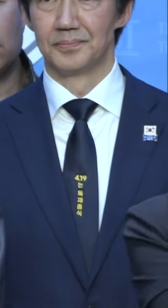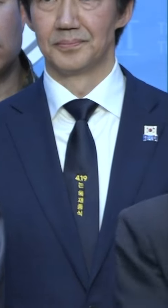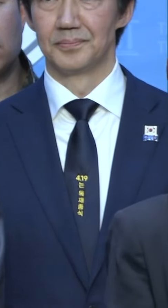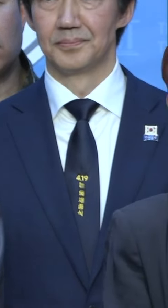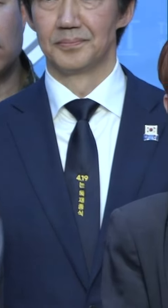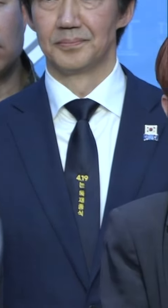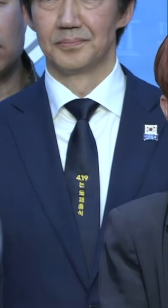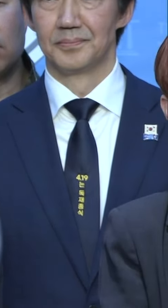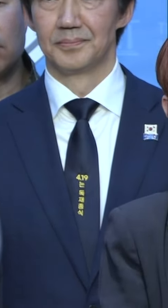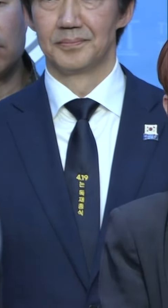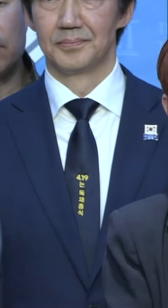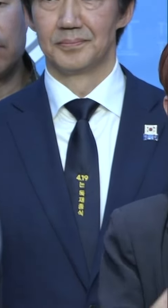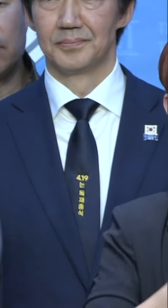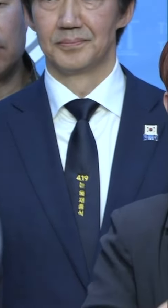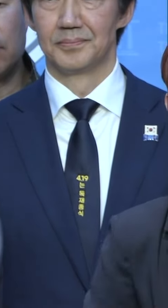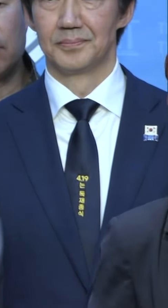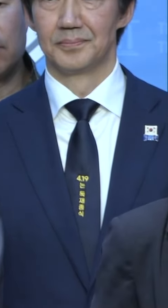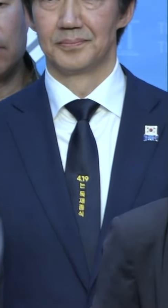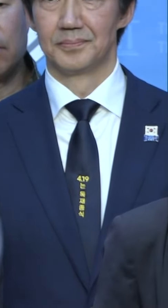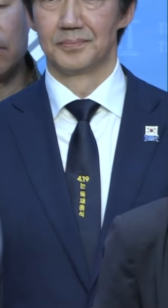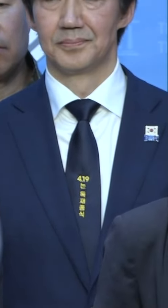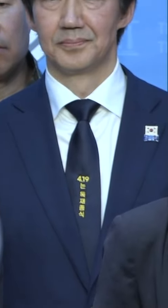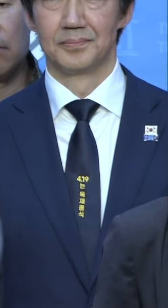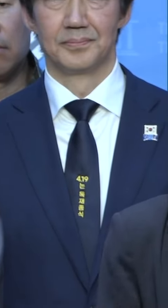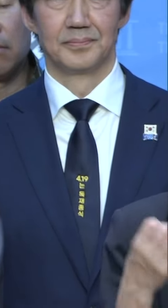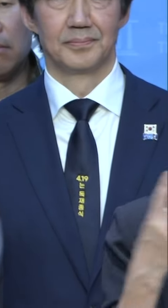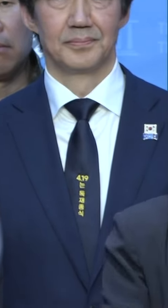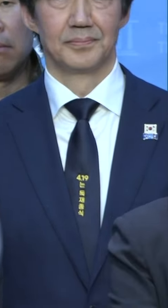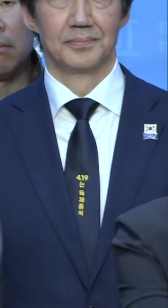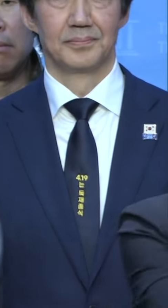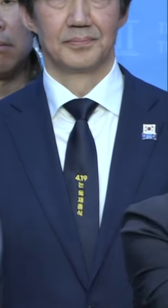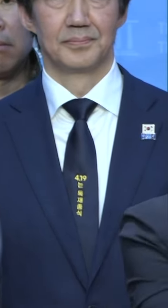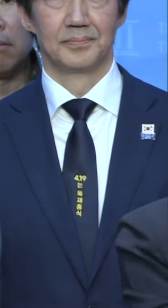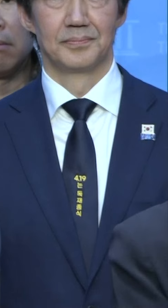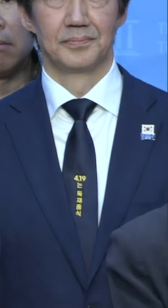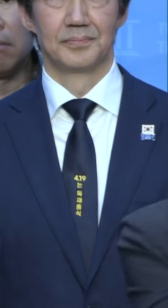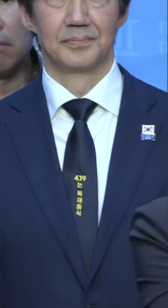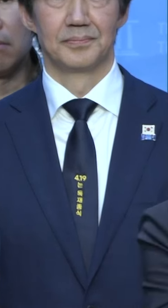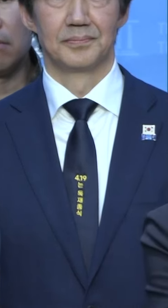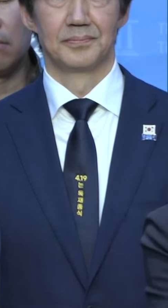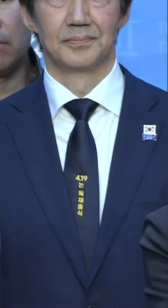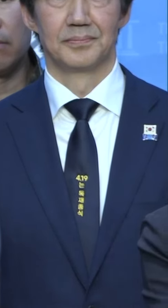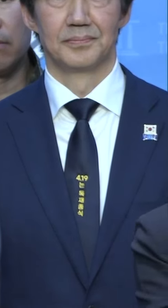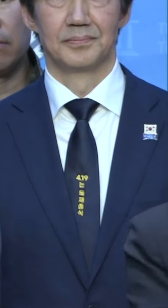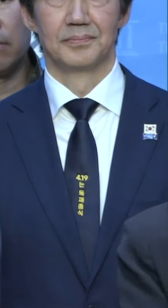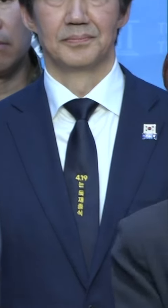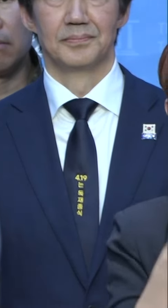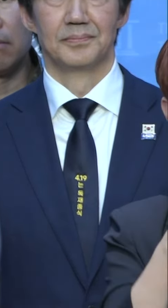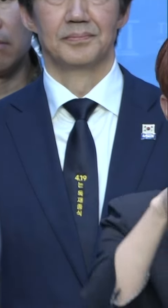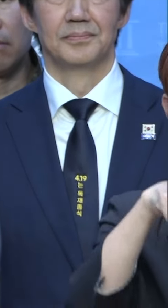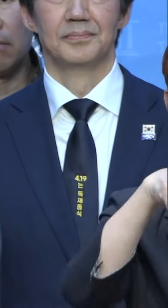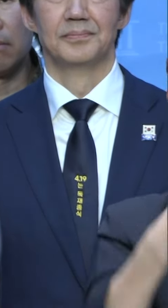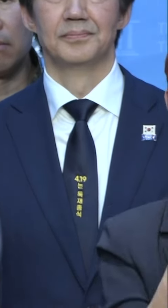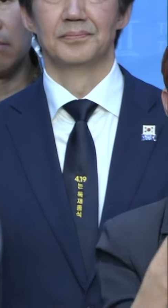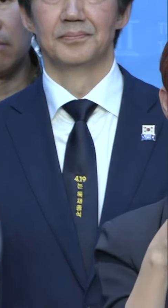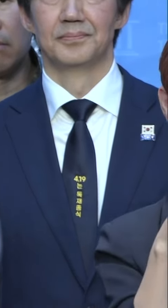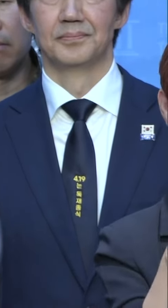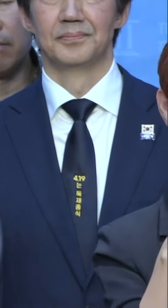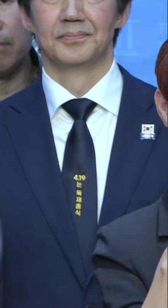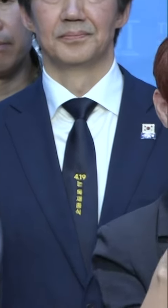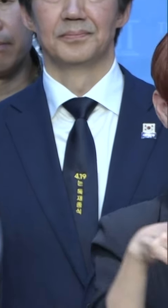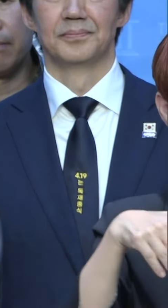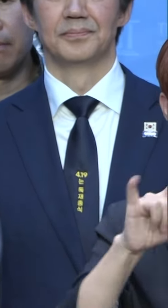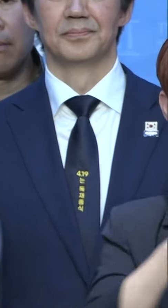표결하면 될 것 아닙니까 근데 지금 또다시 권력자에게 줄 사려고 하는 것이 아니라면은 독소조항 같은 이야기로